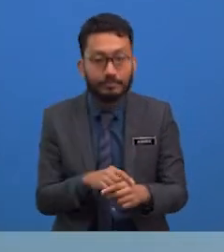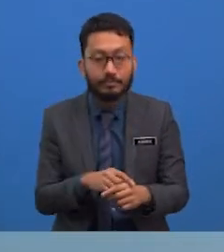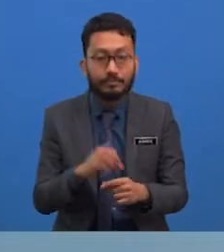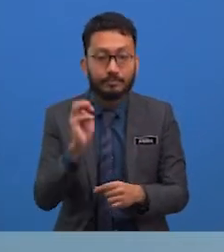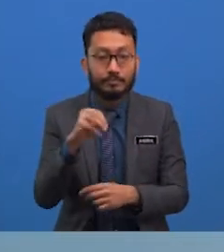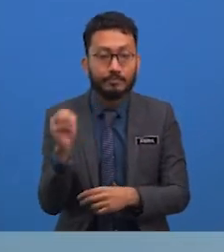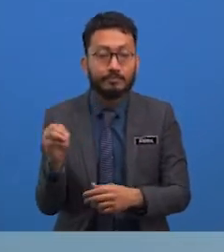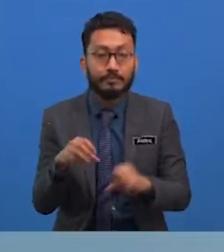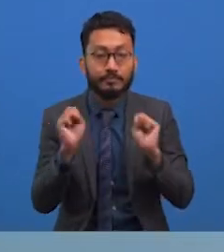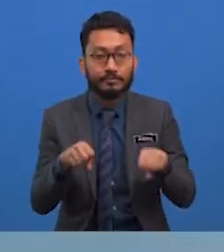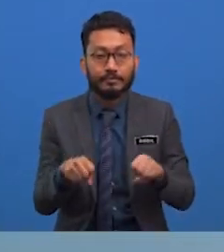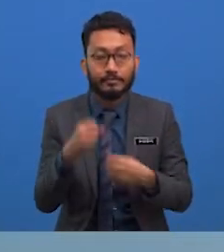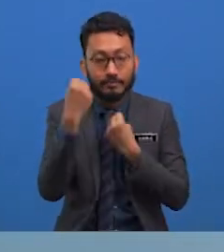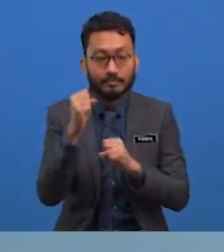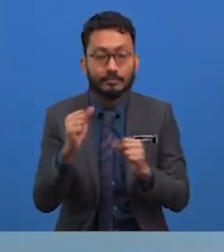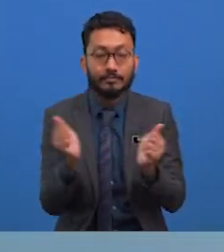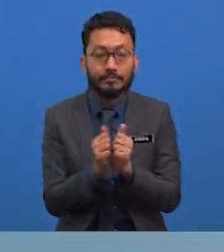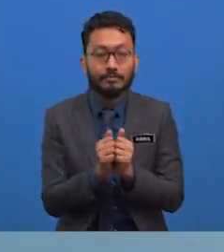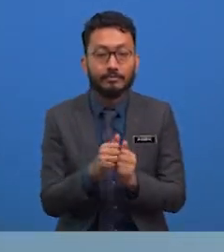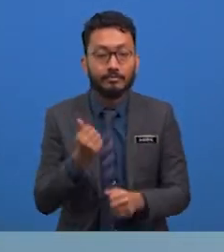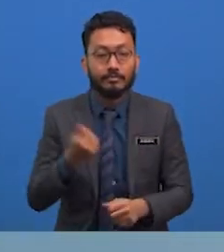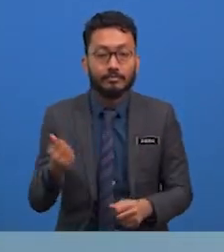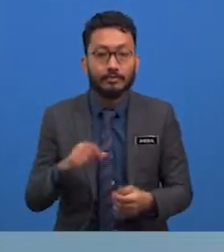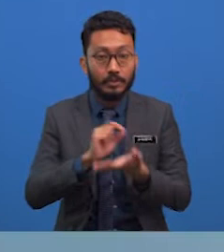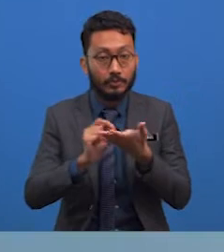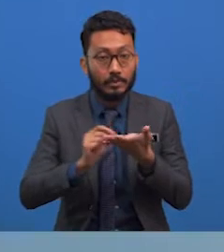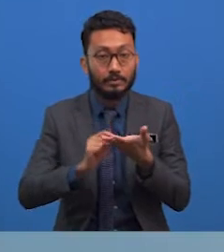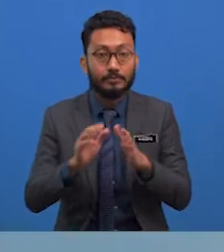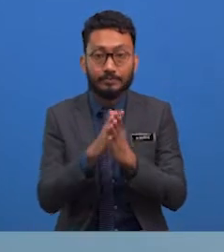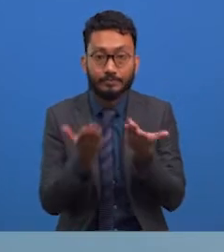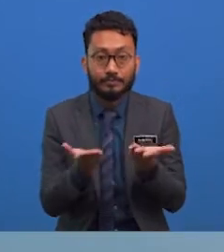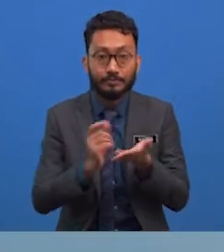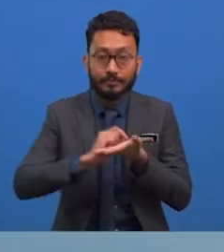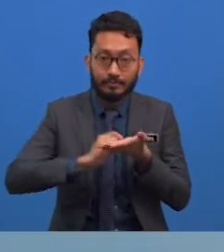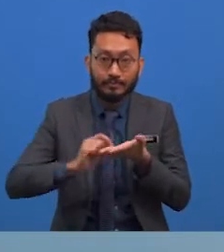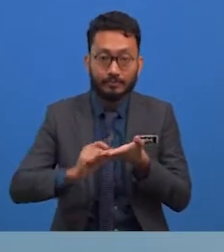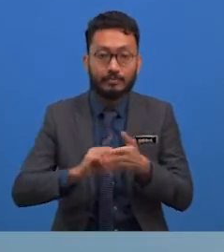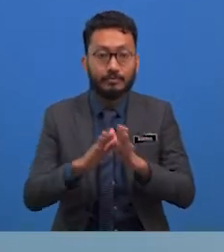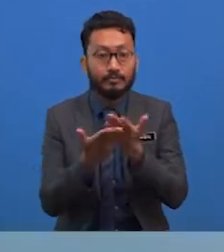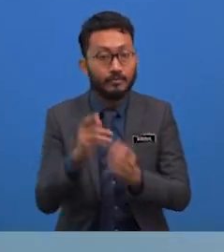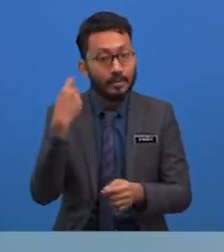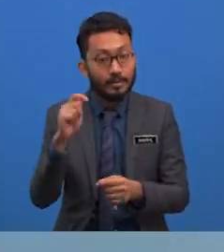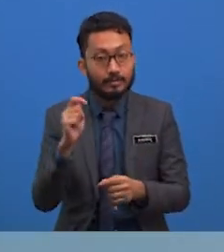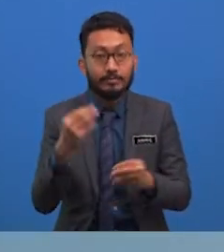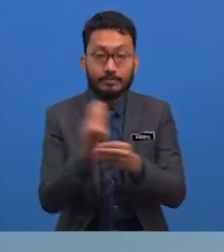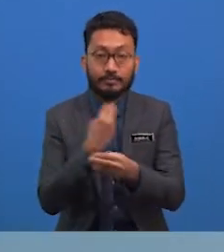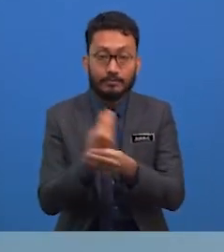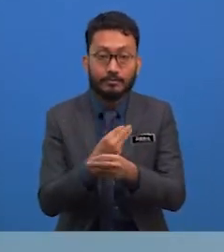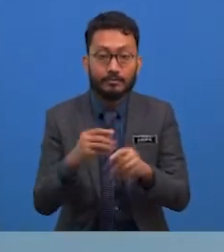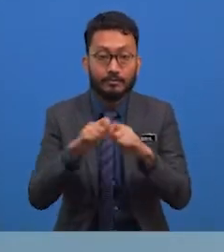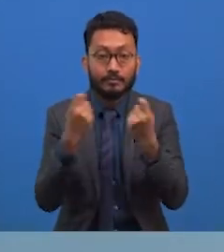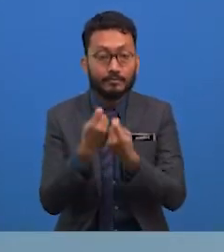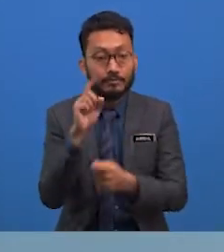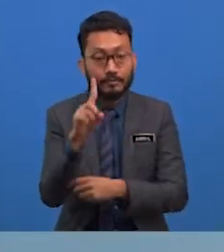berharap agar murid-murid boleh bersedia dengan alat tulis, buku catatan, buku teks matematik